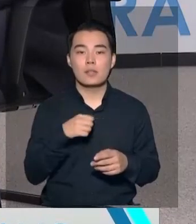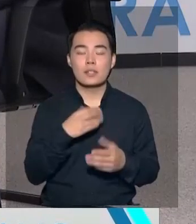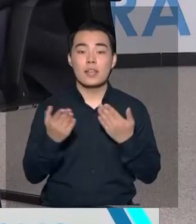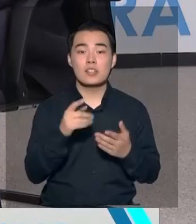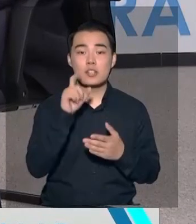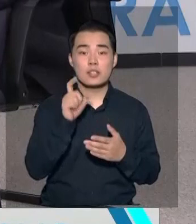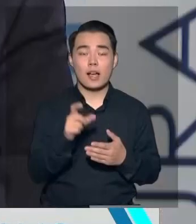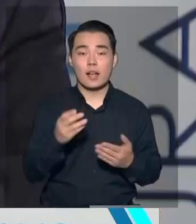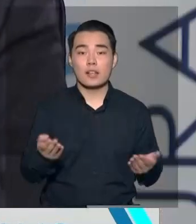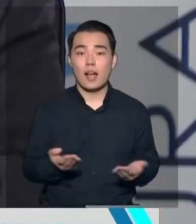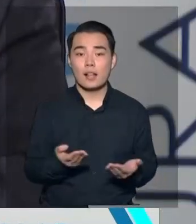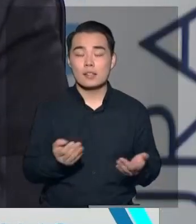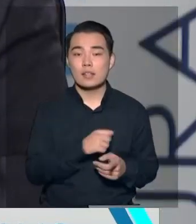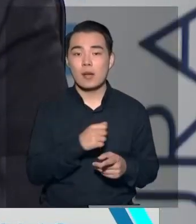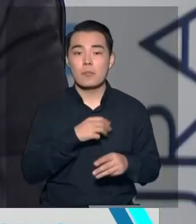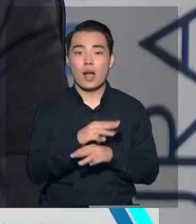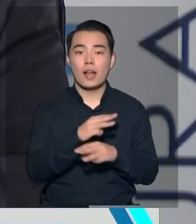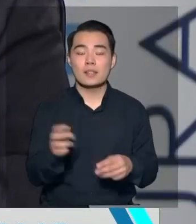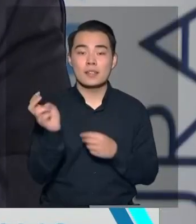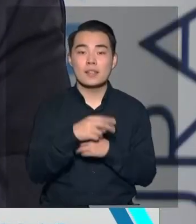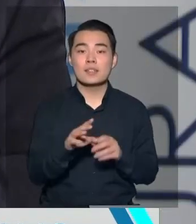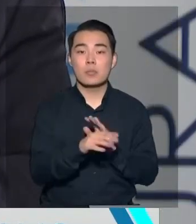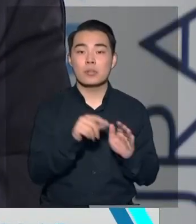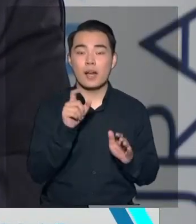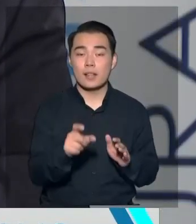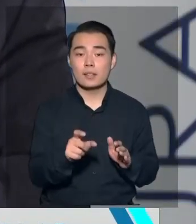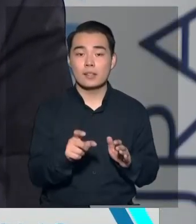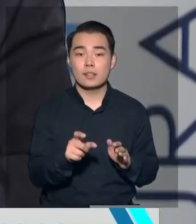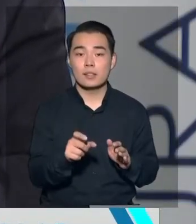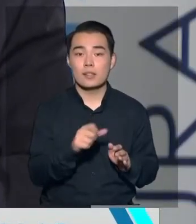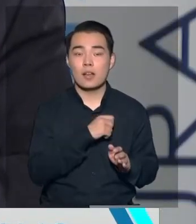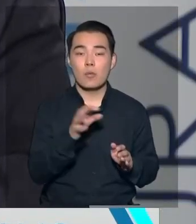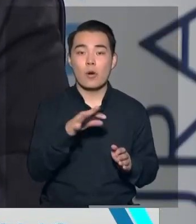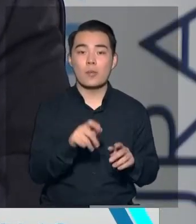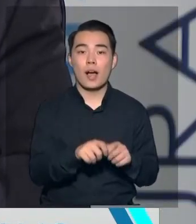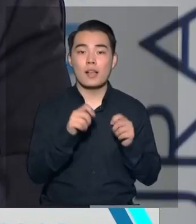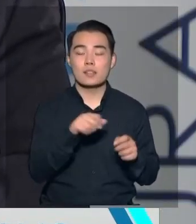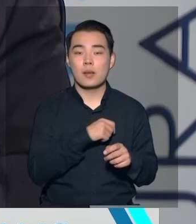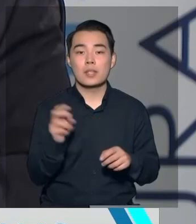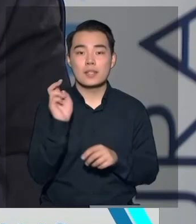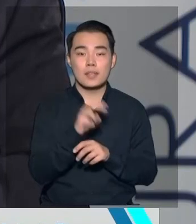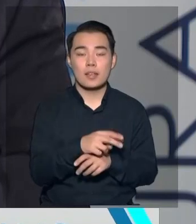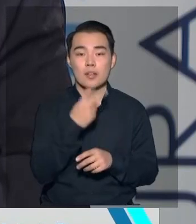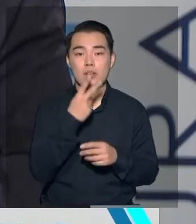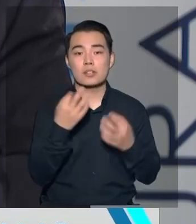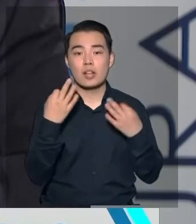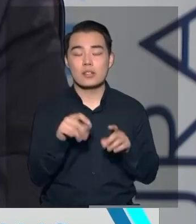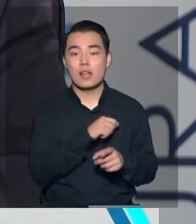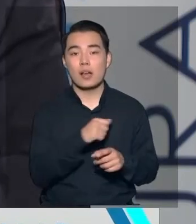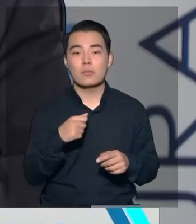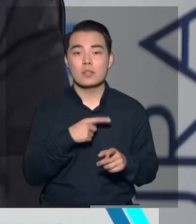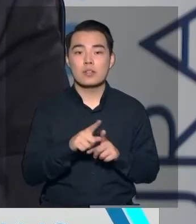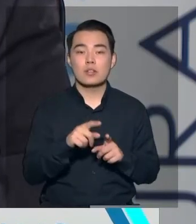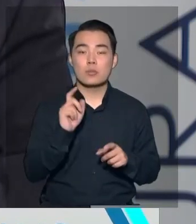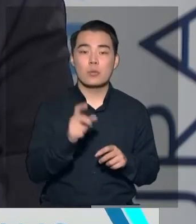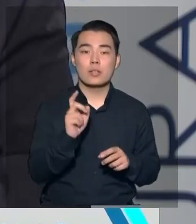халық, мысалы үшін, мәжіліске келген депутатты алайық, бір жыл өтті, ол мысалы үшін округына бара бермесе, жұртпен